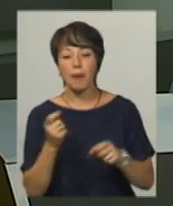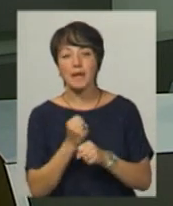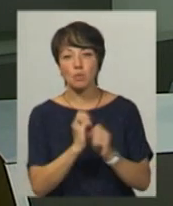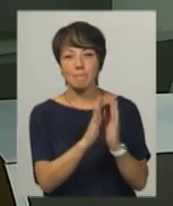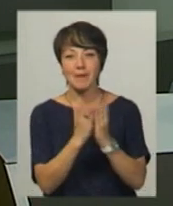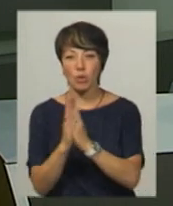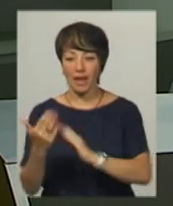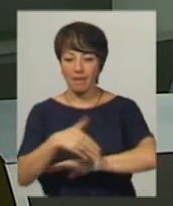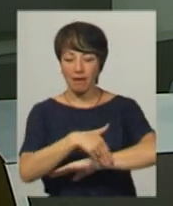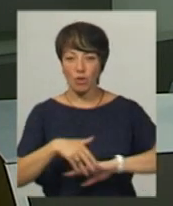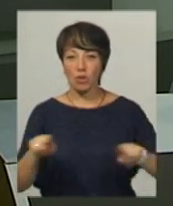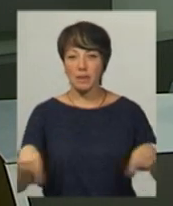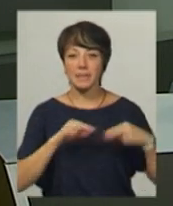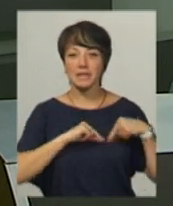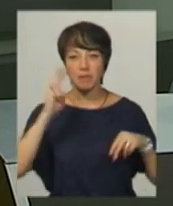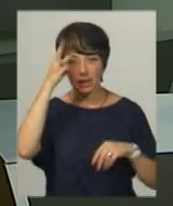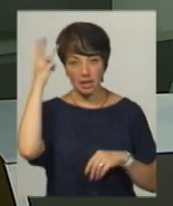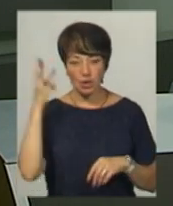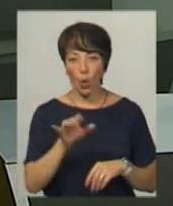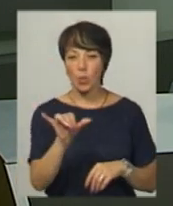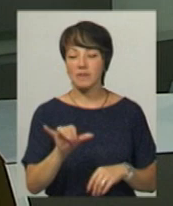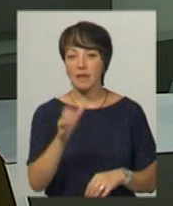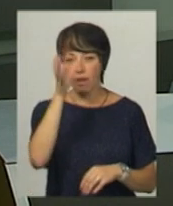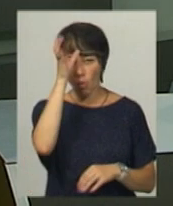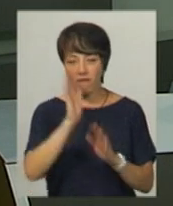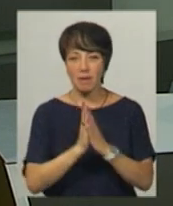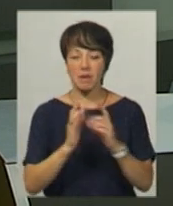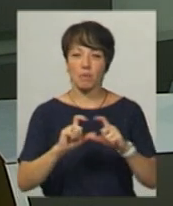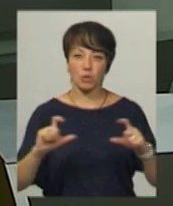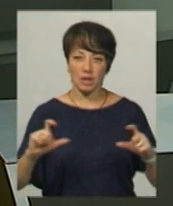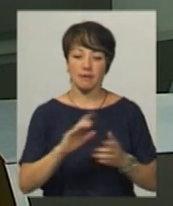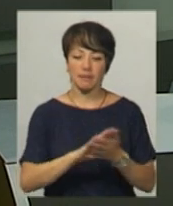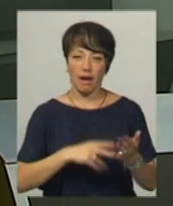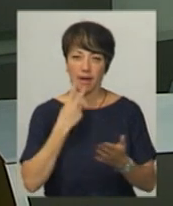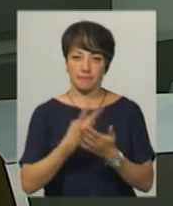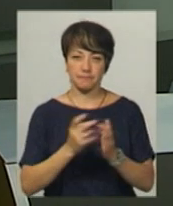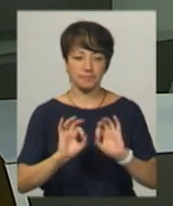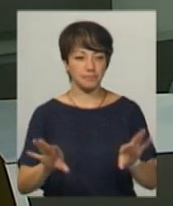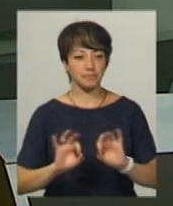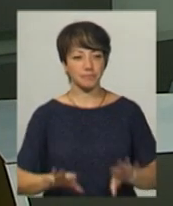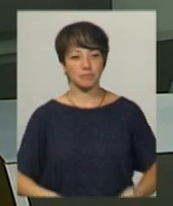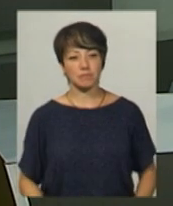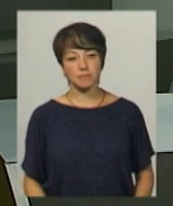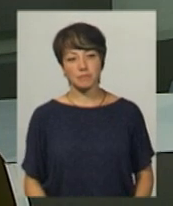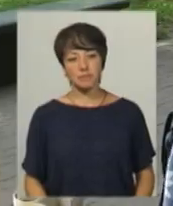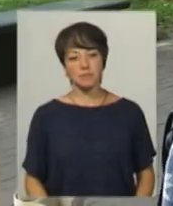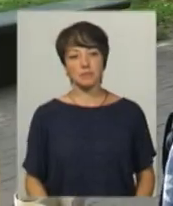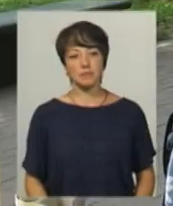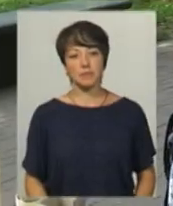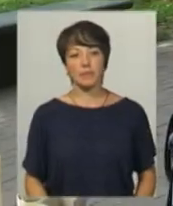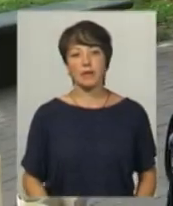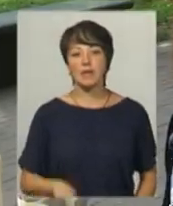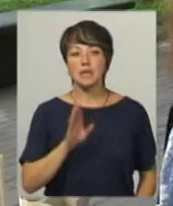яку організували працівники Хмельницької обласної універсальної наукової бібліотеки, бачила Анастасія Збродова.